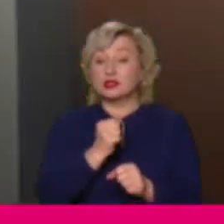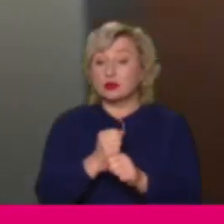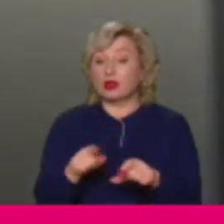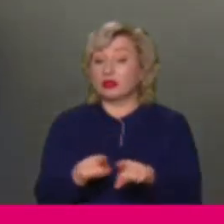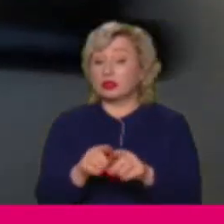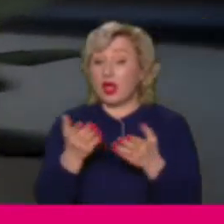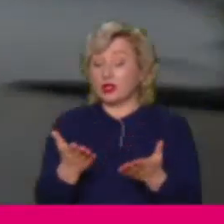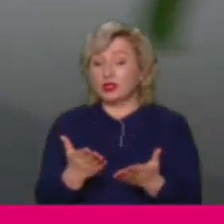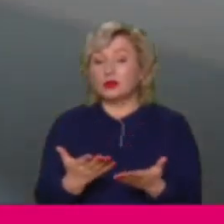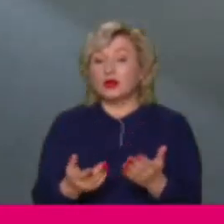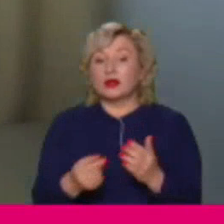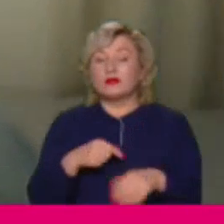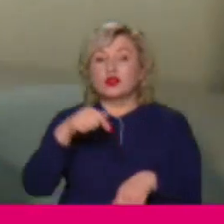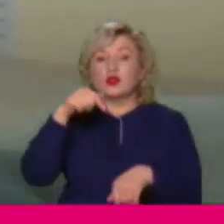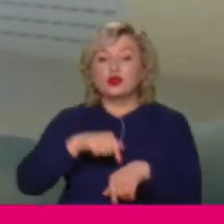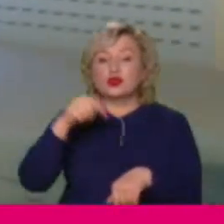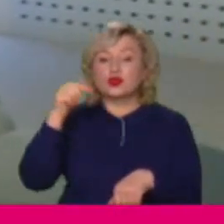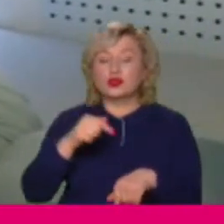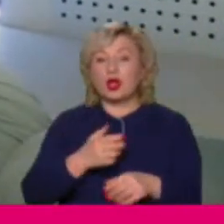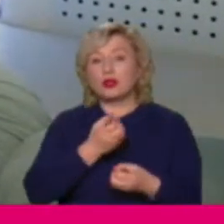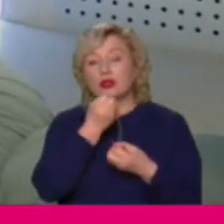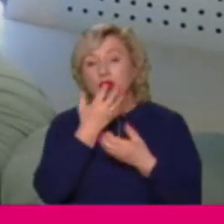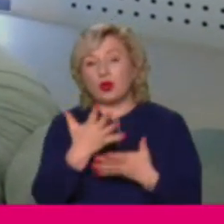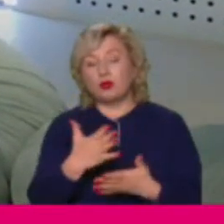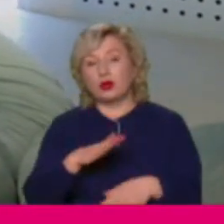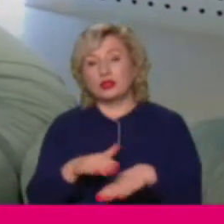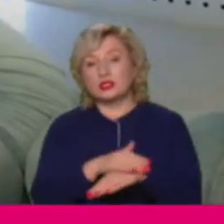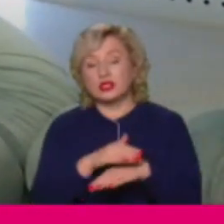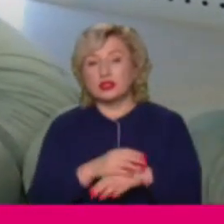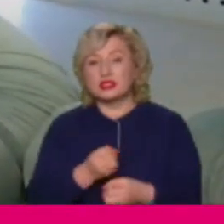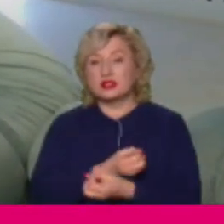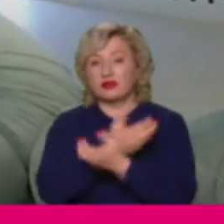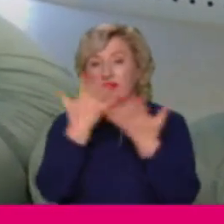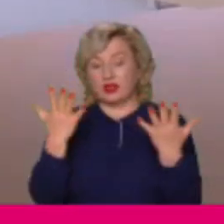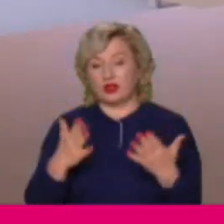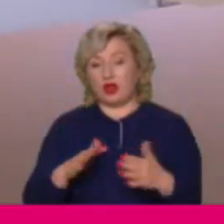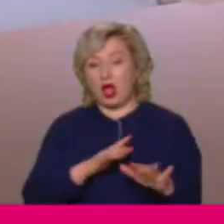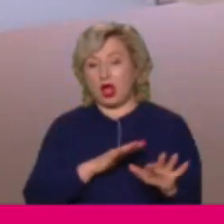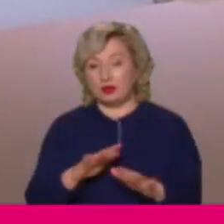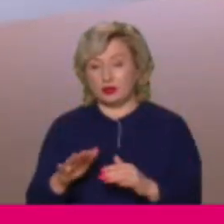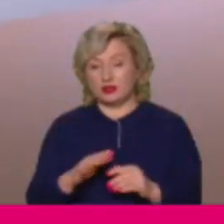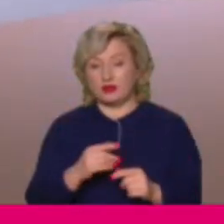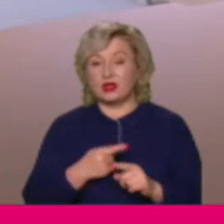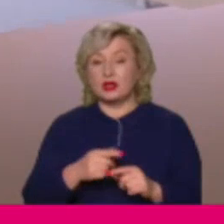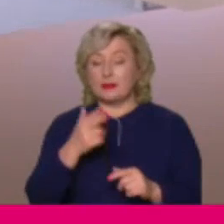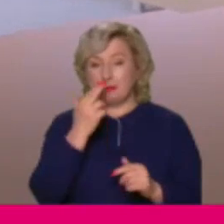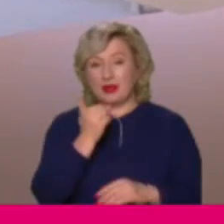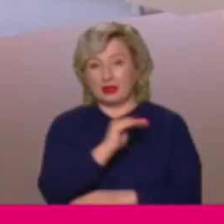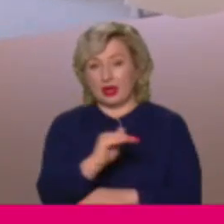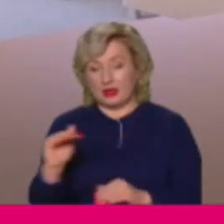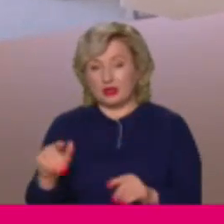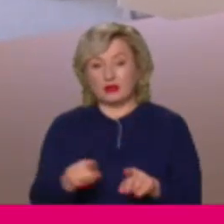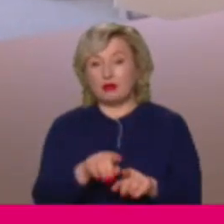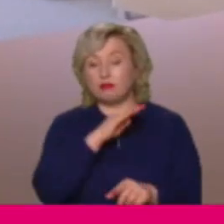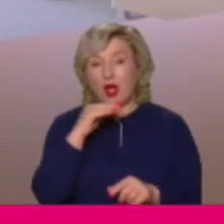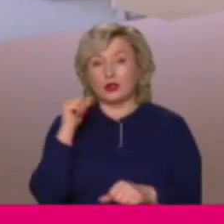воно викликало відчуття такої доброзичливої, світлої атмосфери. Саме ці діти і підлітки через не так багато